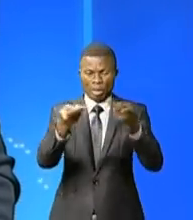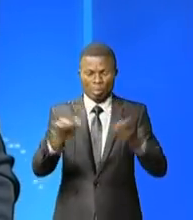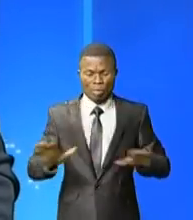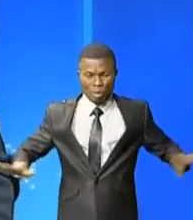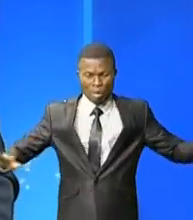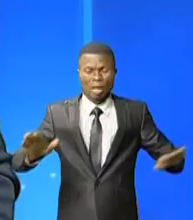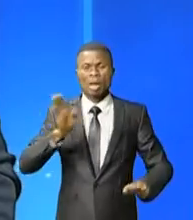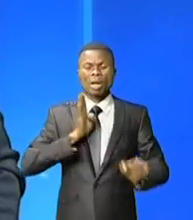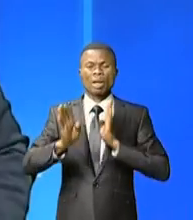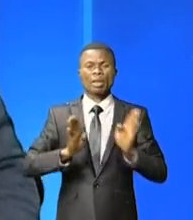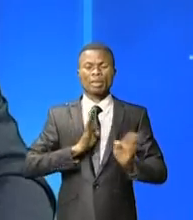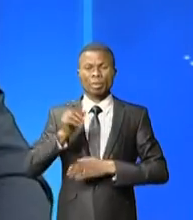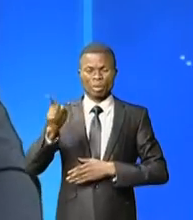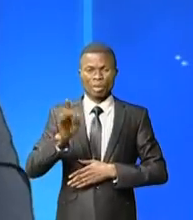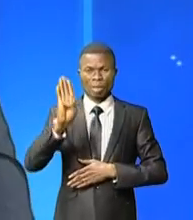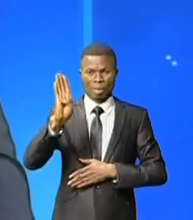l'aéroportuaire de Beni,